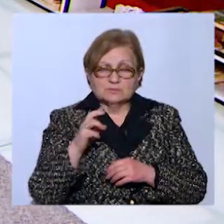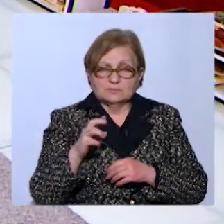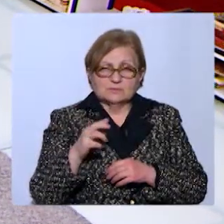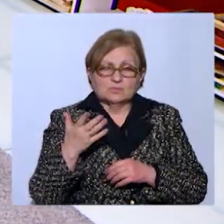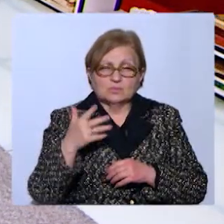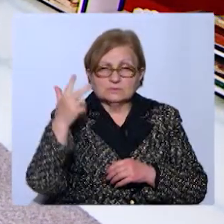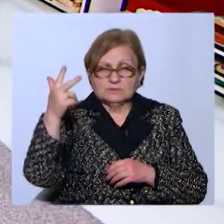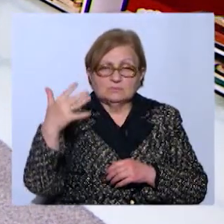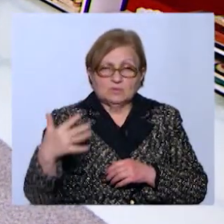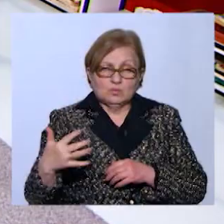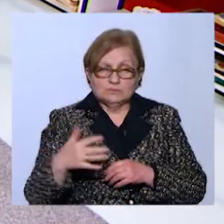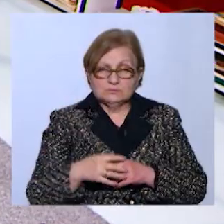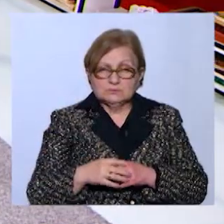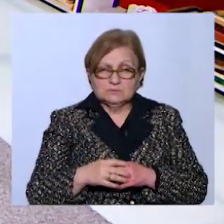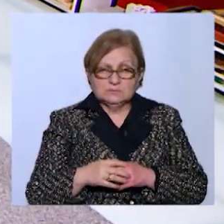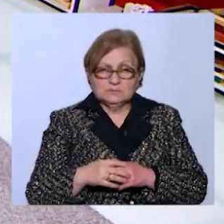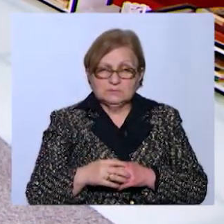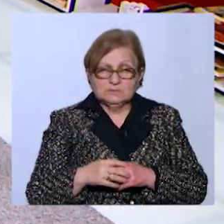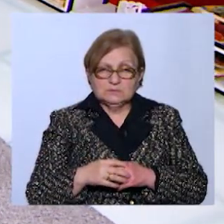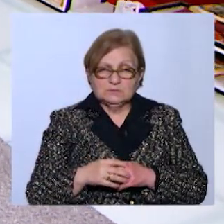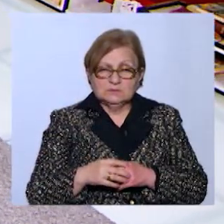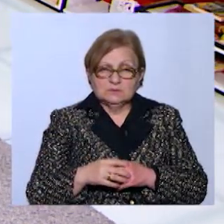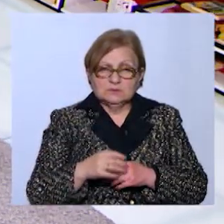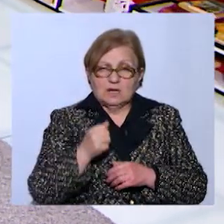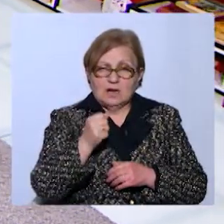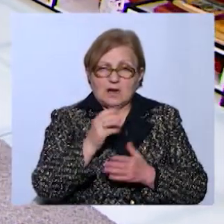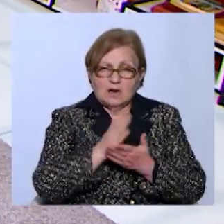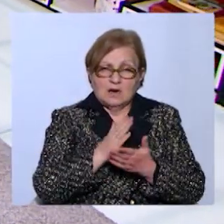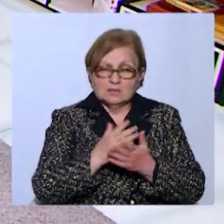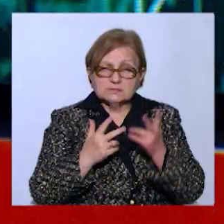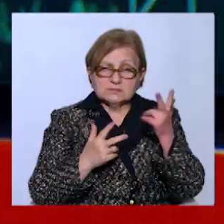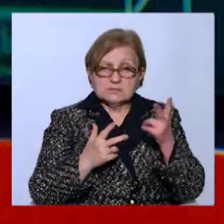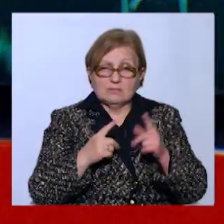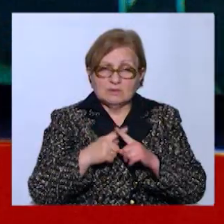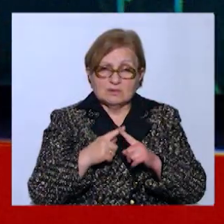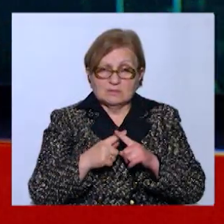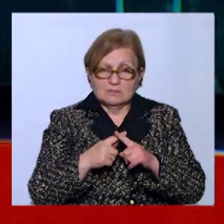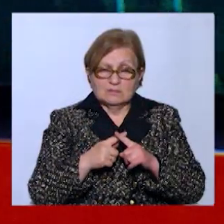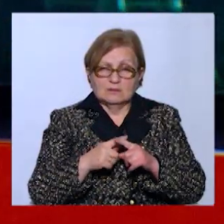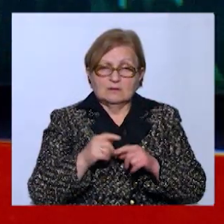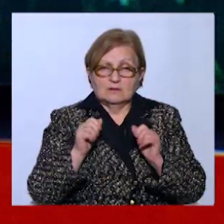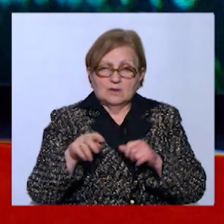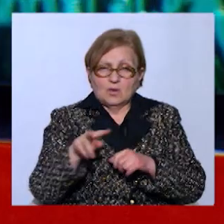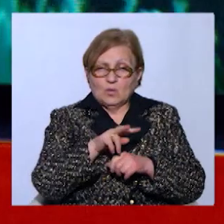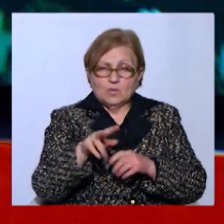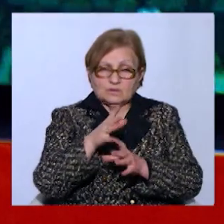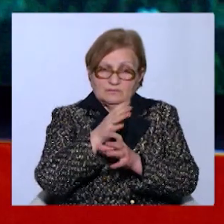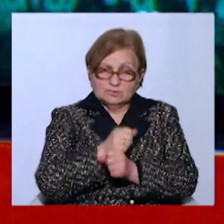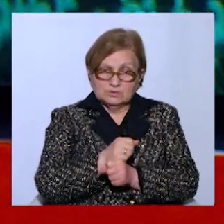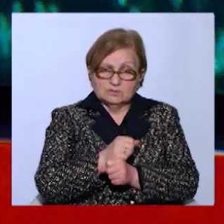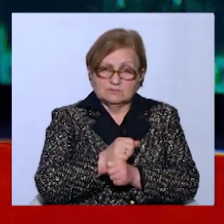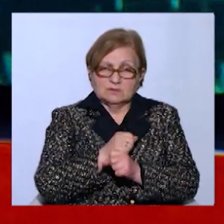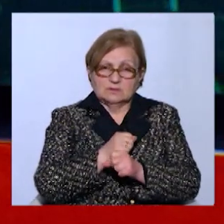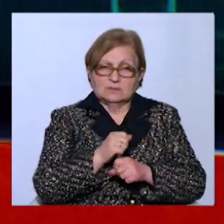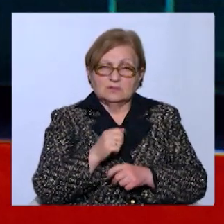როგორც 3-5-ს. ხო? ესე იგი A არის 3x, ესე იგი ანალოგიურად აქაც ორივე შეიკვეცა ერთი და იგივე რიცხვზე.